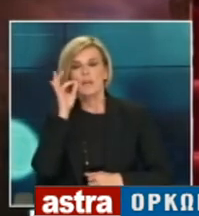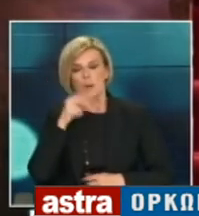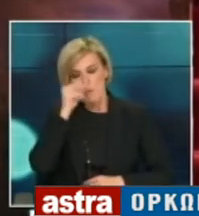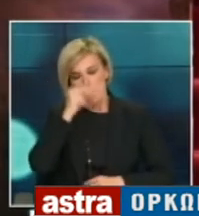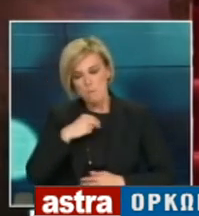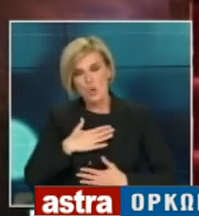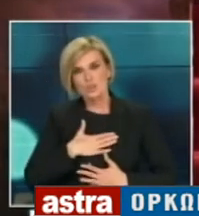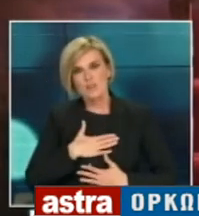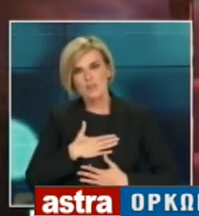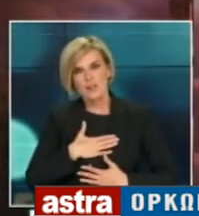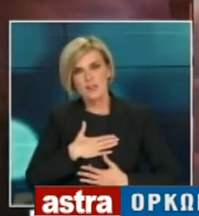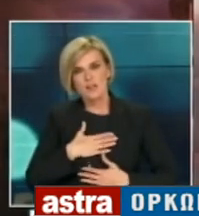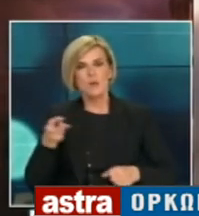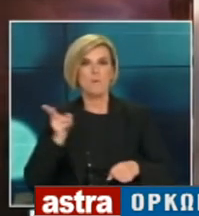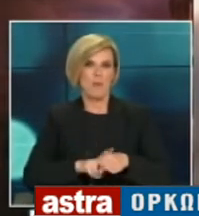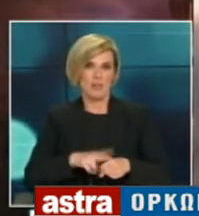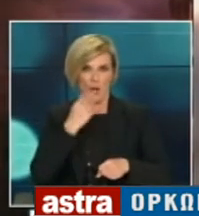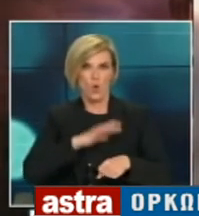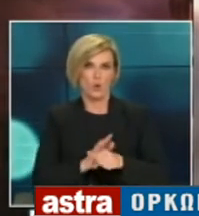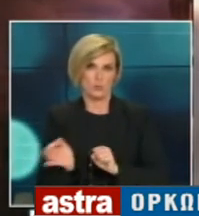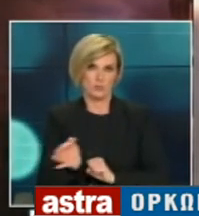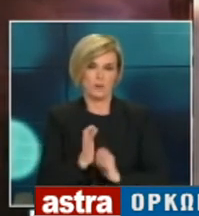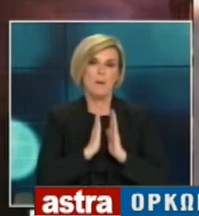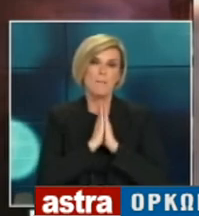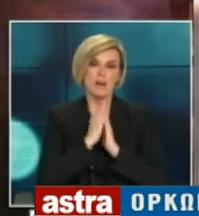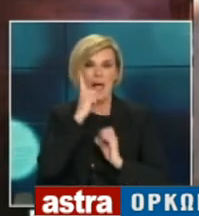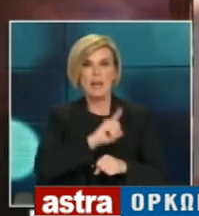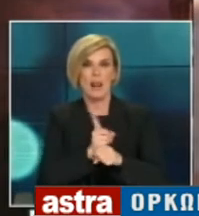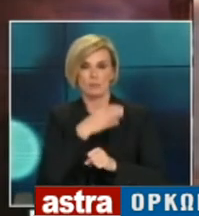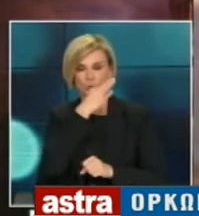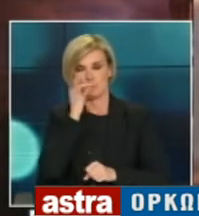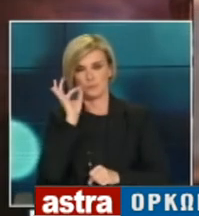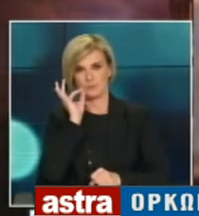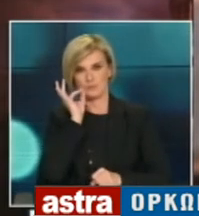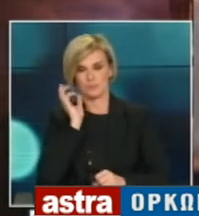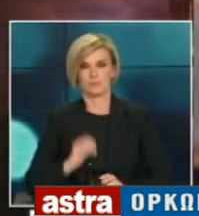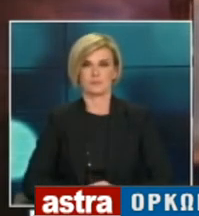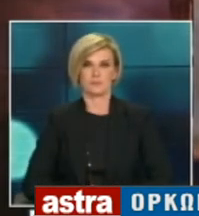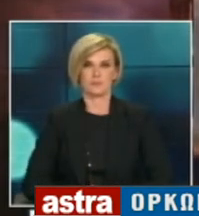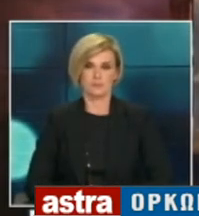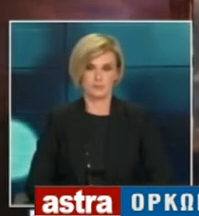έμειναν πίσω και για όλους όσοι έχασαν τη ζωή τους για τη χώρα μας. Παρακαλώ, ένας λεπτούς εκεί.